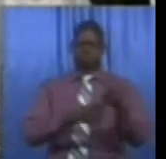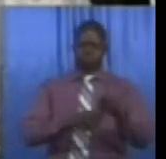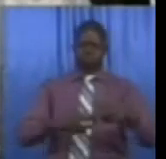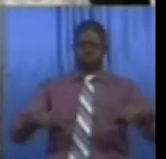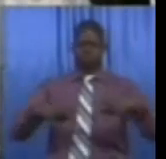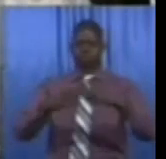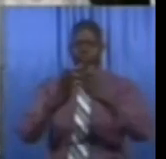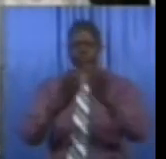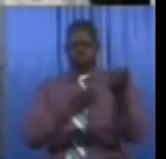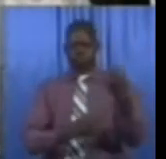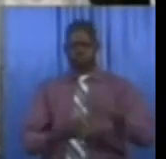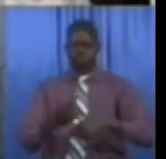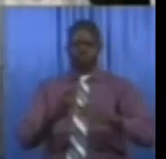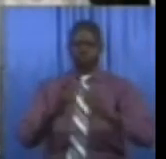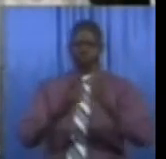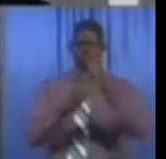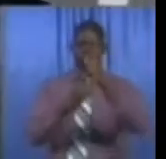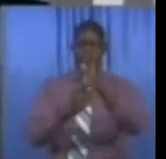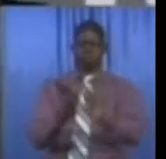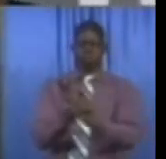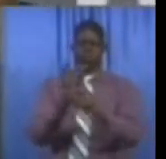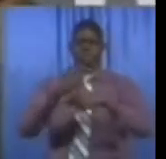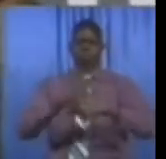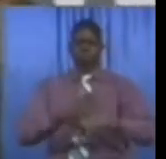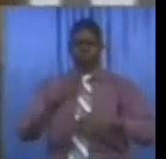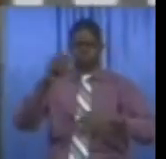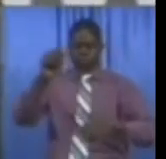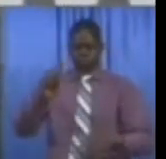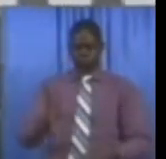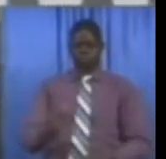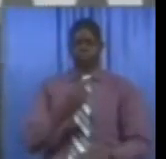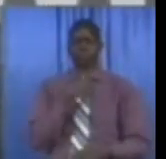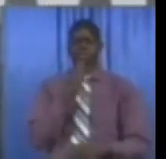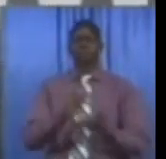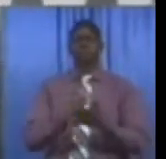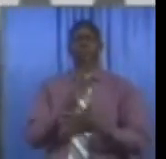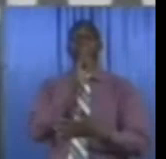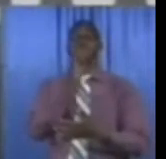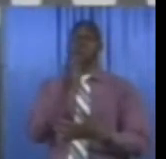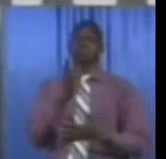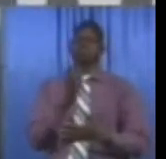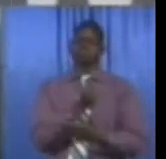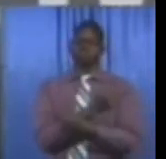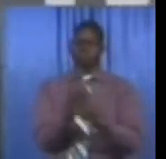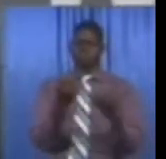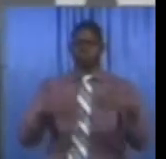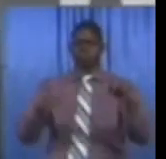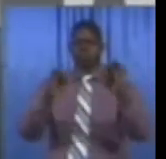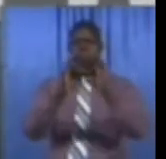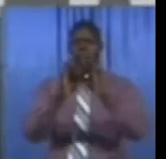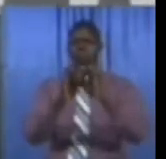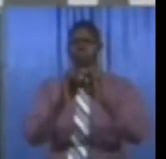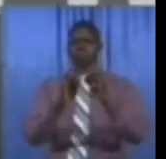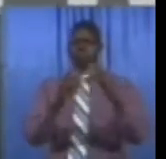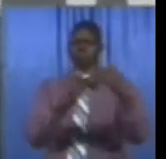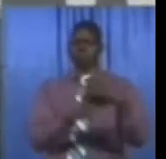venus exposer leurs produits. Je peux dire que ça a été assez fructueux. Sur près de 12